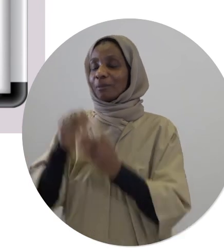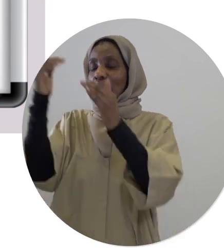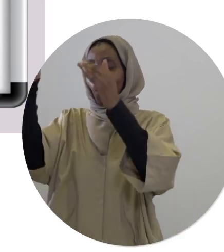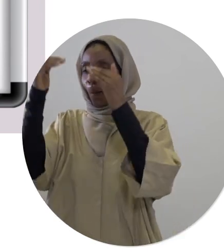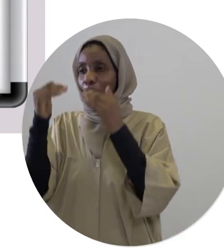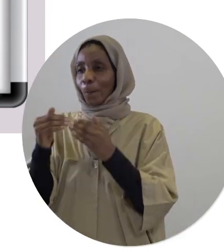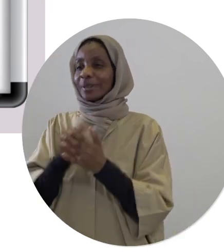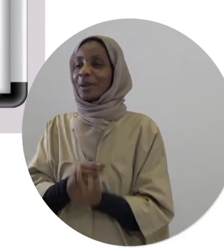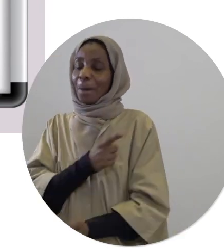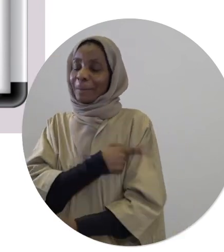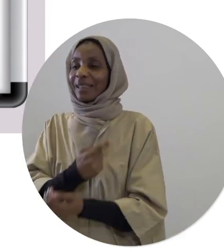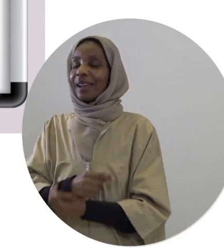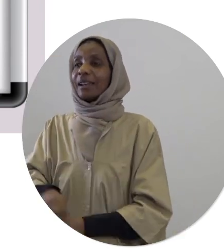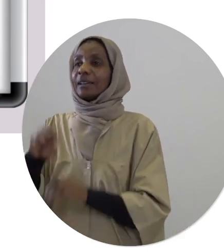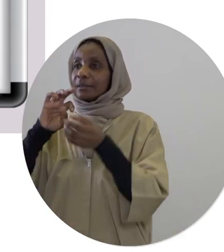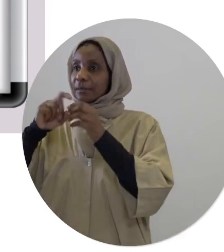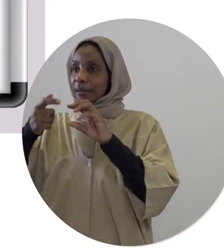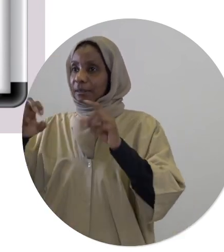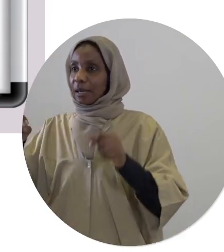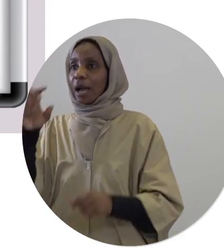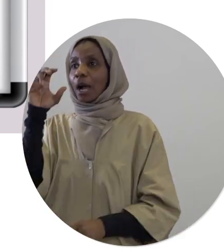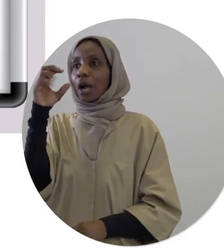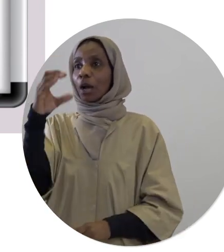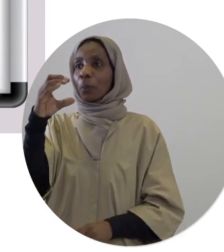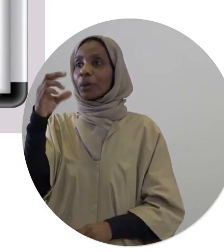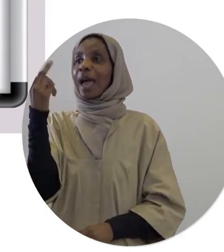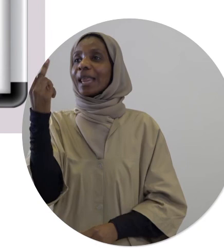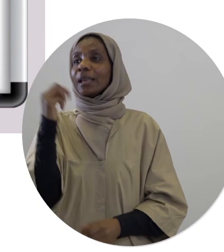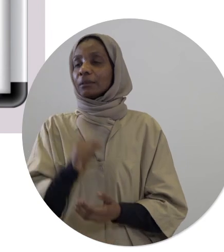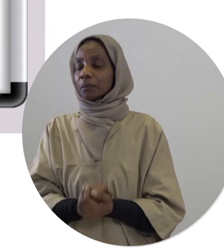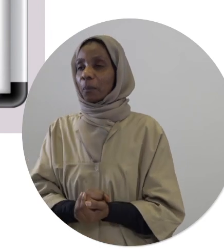يليه، لدي سلسلة مكونة من 2 كربون،